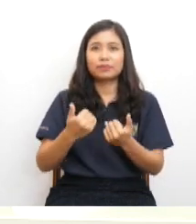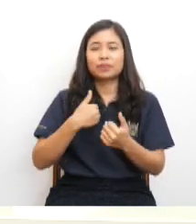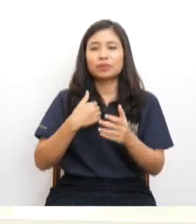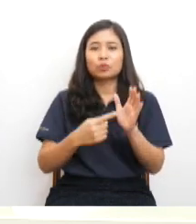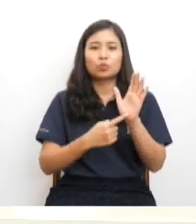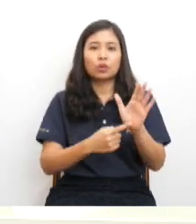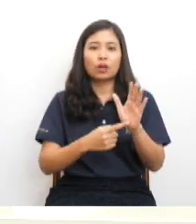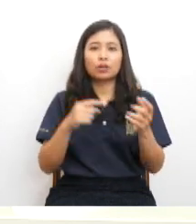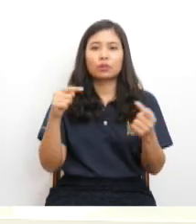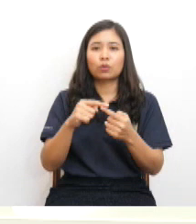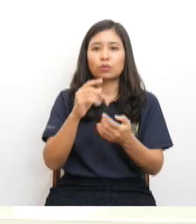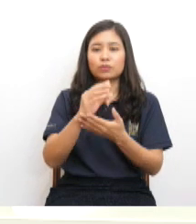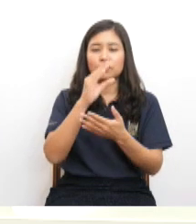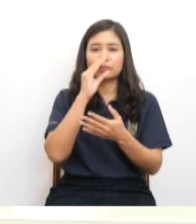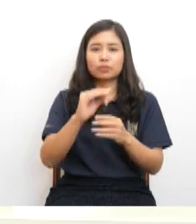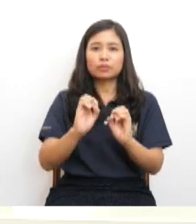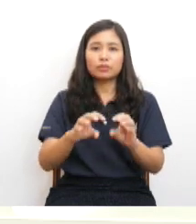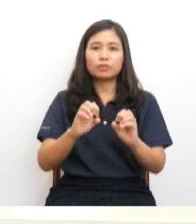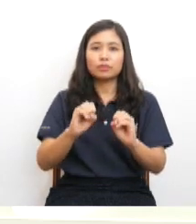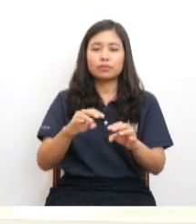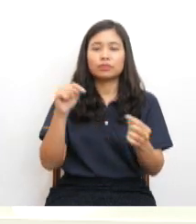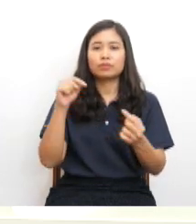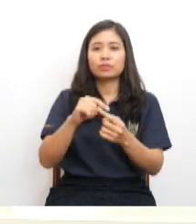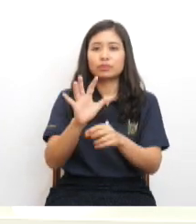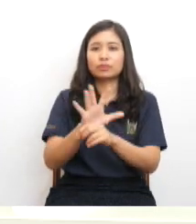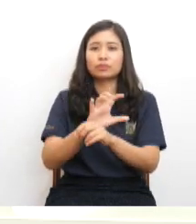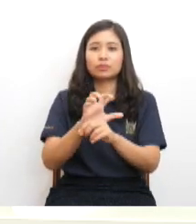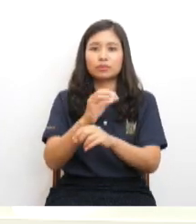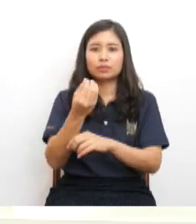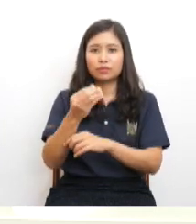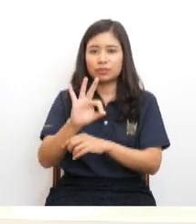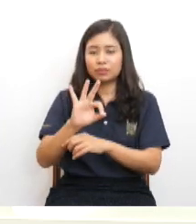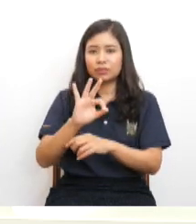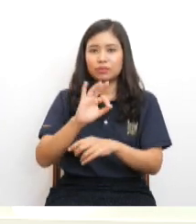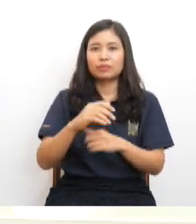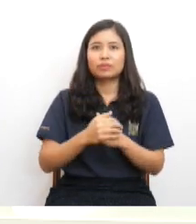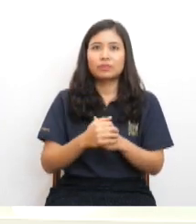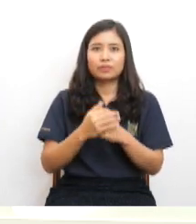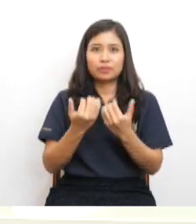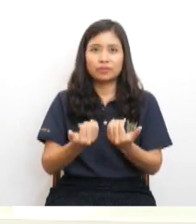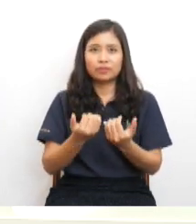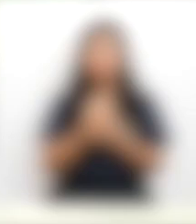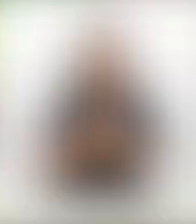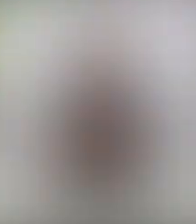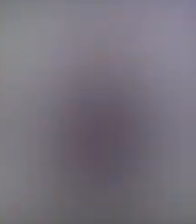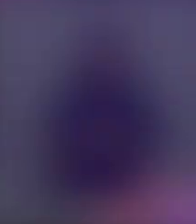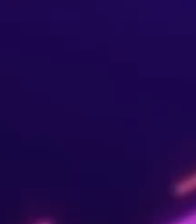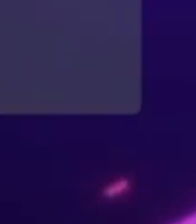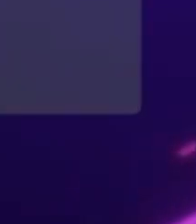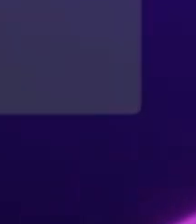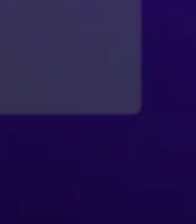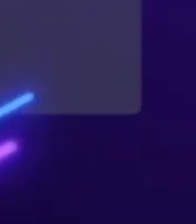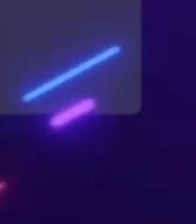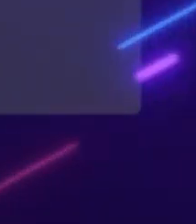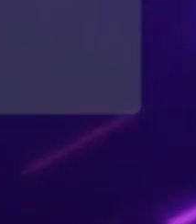ของการจัดการเรียนภายใต้ภาวะวิกฤตโควิด-19ได้เป็นอย่างดีอีกทางหนึ่ง